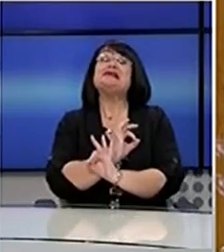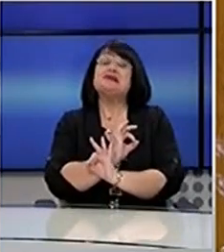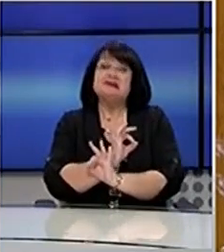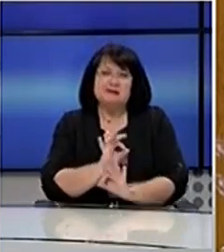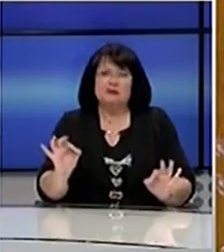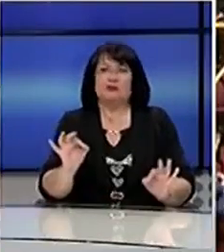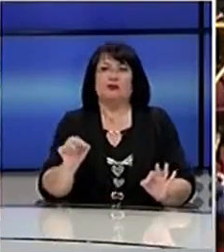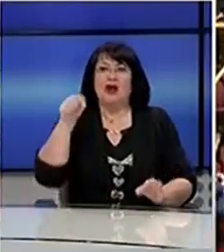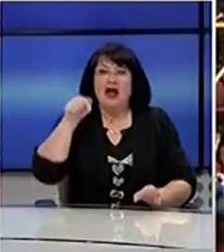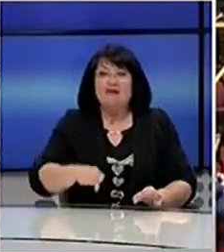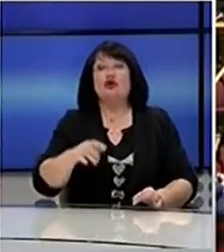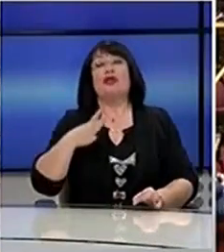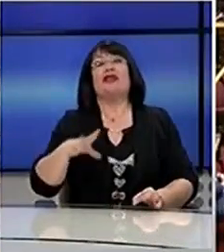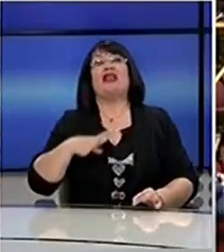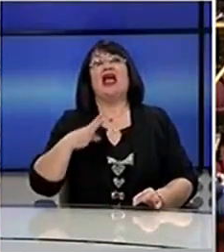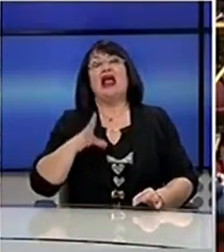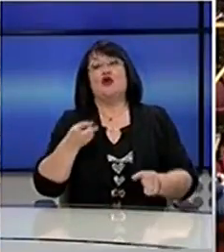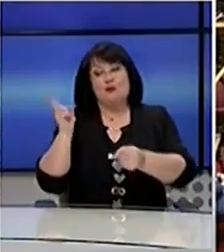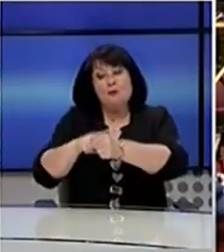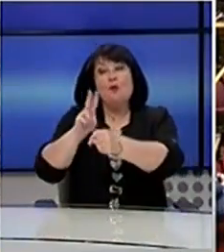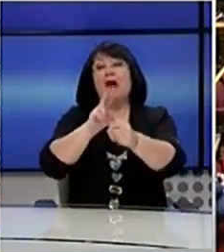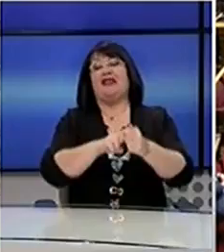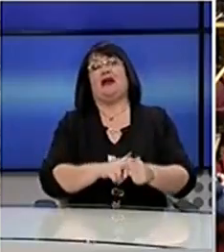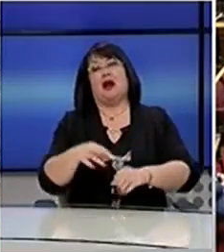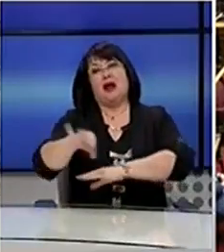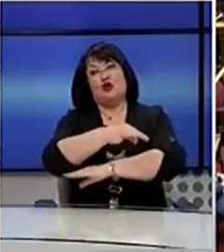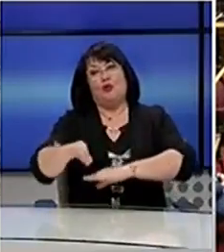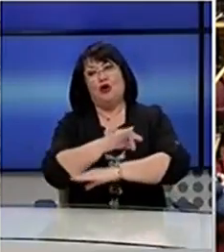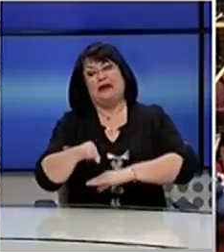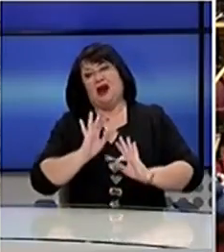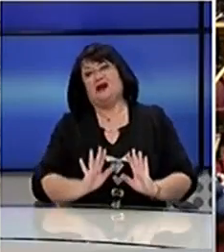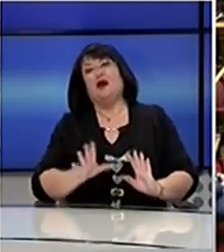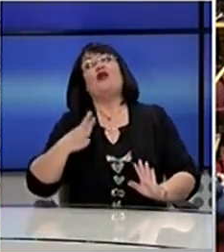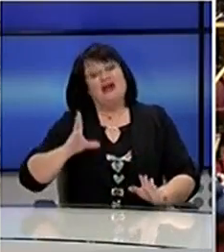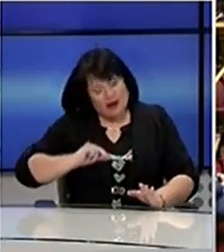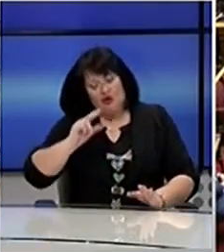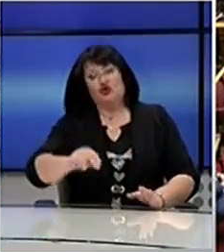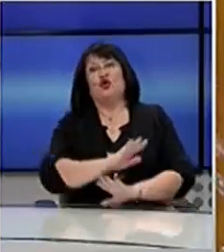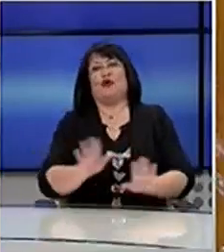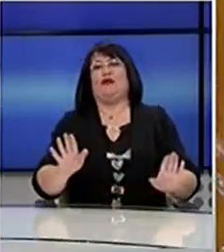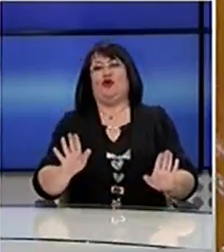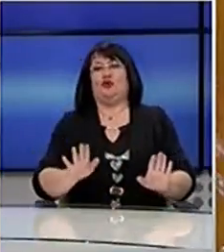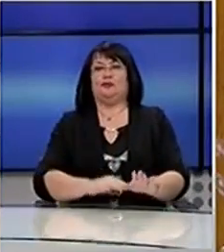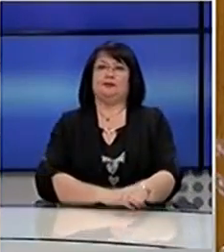σίγουρος ότι αυτό θα ήθελαν και αυτοί οι οποίοι πρωταγωνίστησαν σε αυτή την εμβληματική εξέγερση.